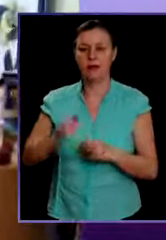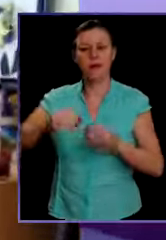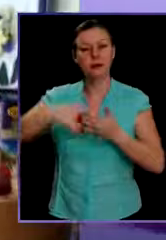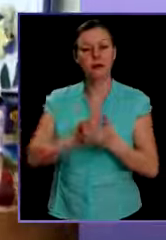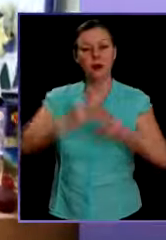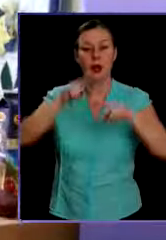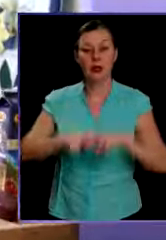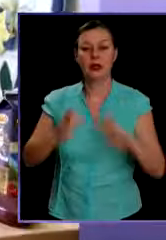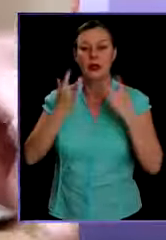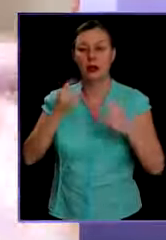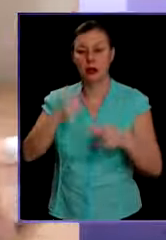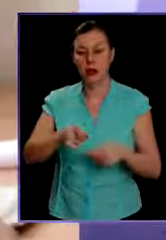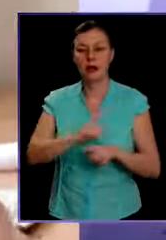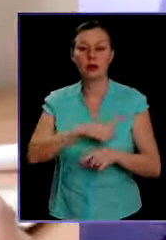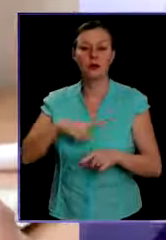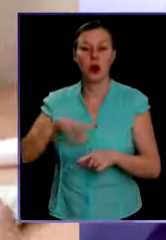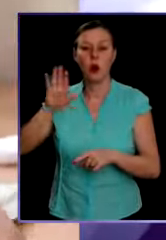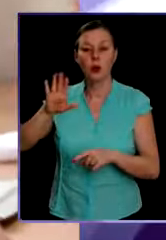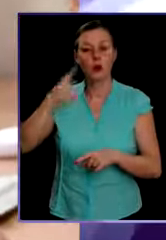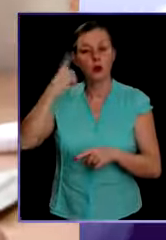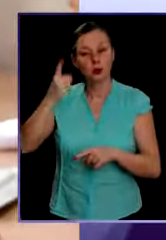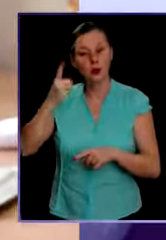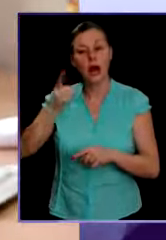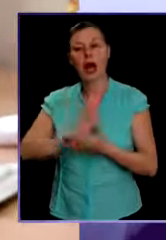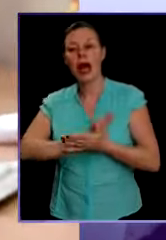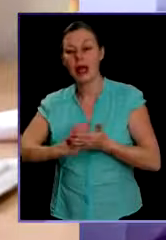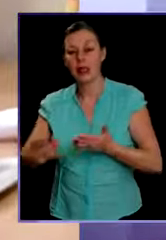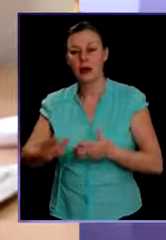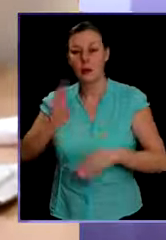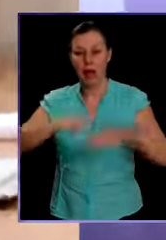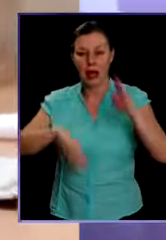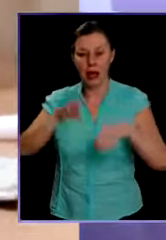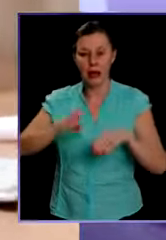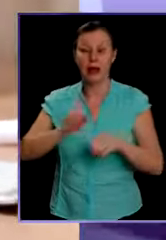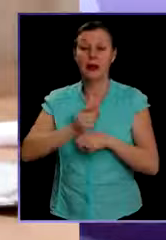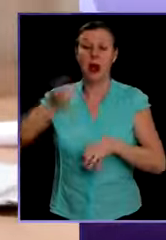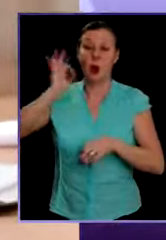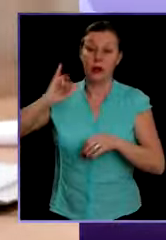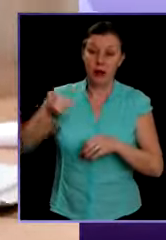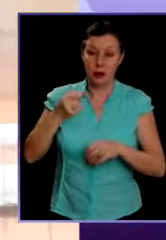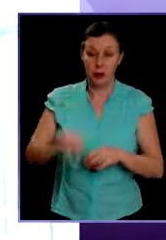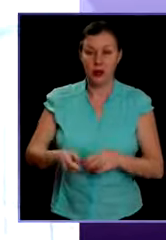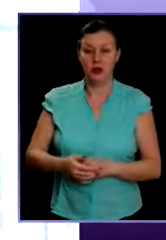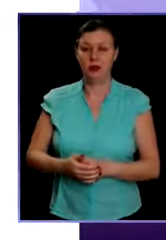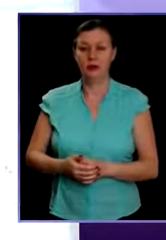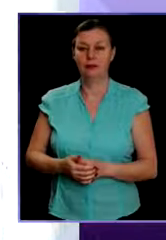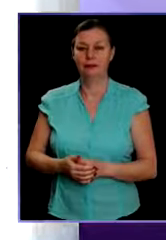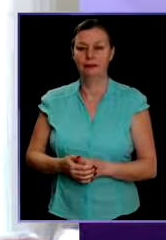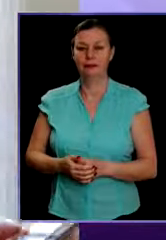Ennek az új rendszernek köszönhetően nem csak otthon tudják könnyebben kezelni Simon állapotát, hanem az óvodában is.